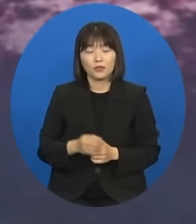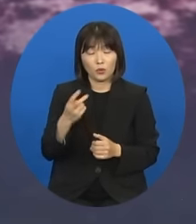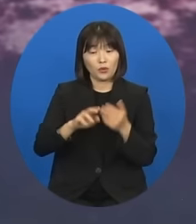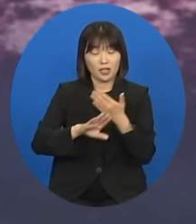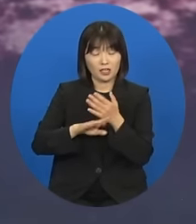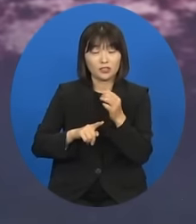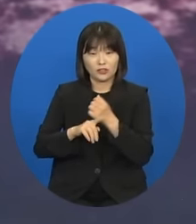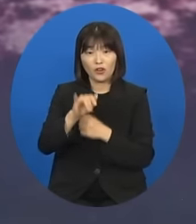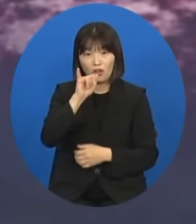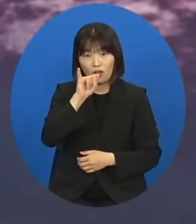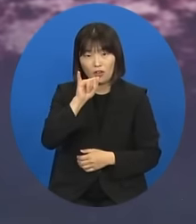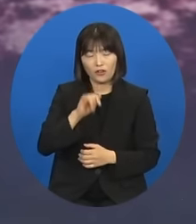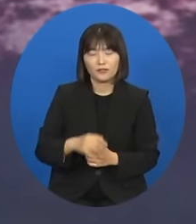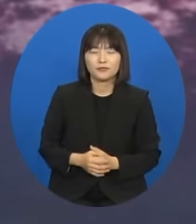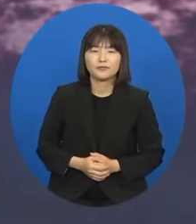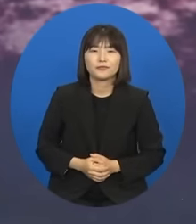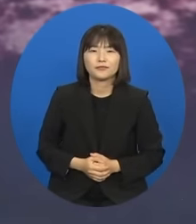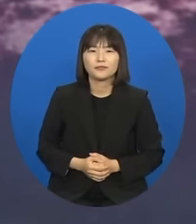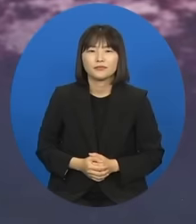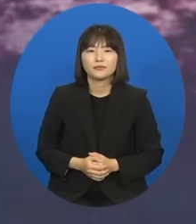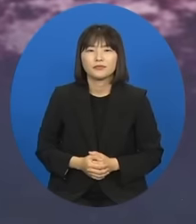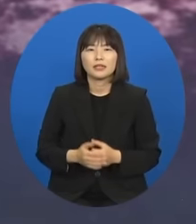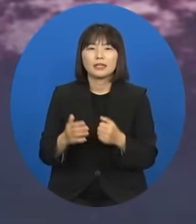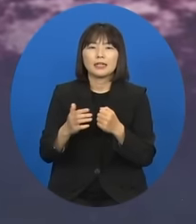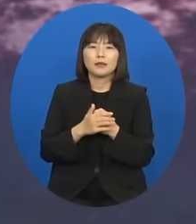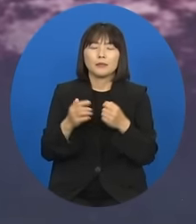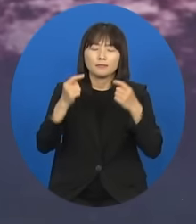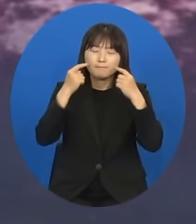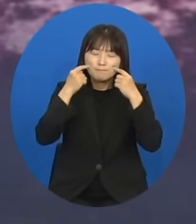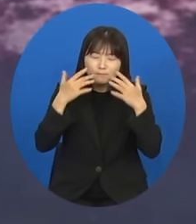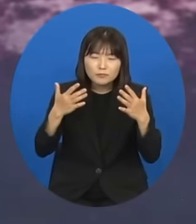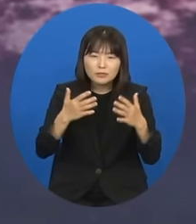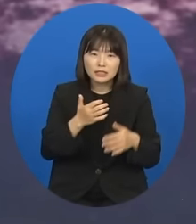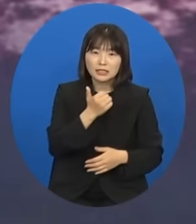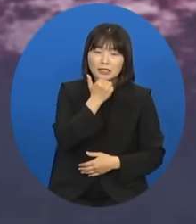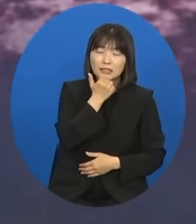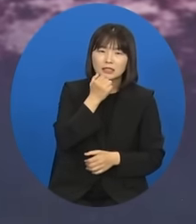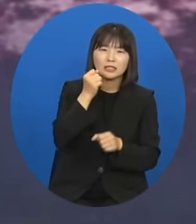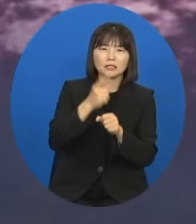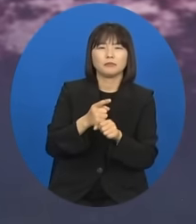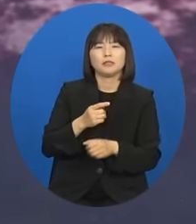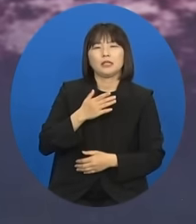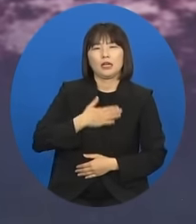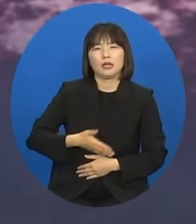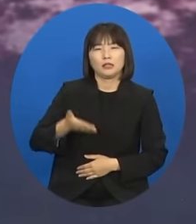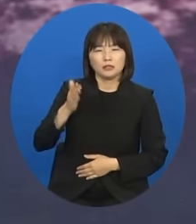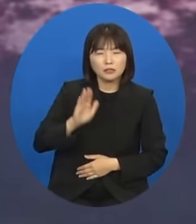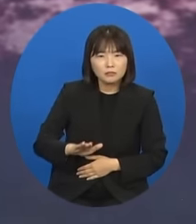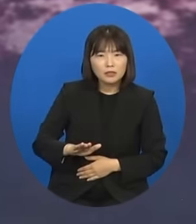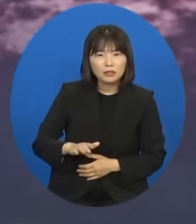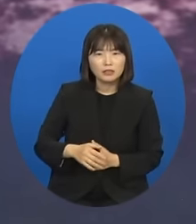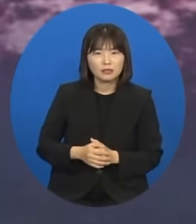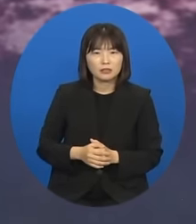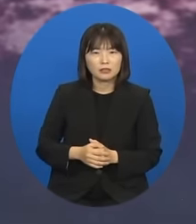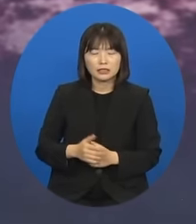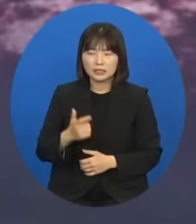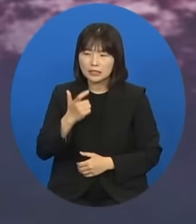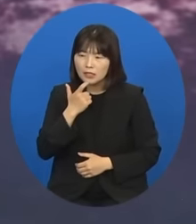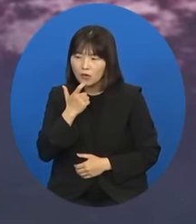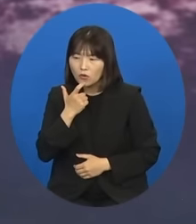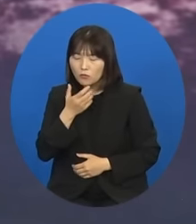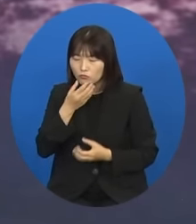나와요 자 그래서 분명히 이삭이 알았을 텐데 어찌하여 야곱을